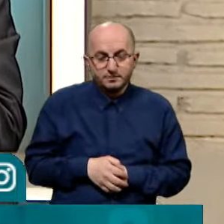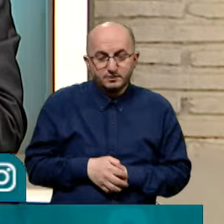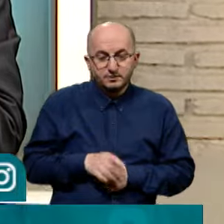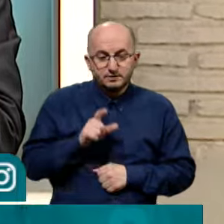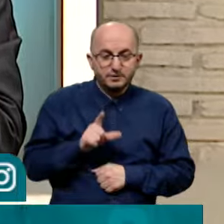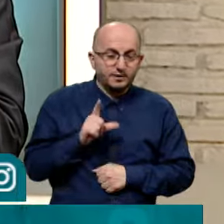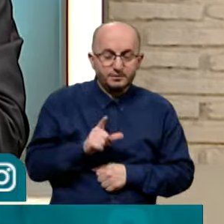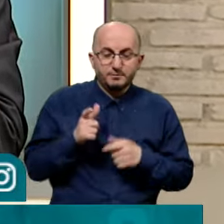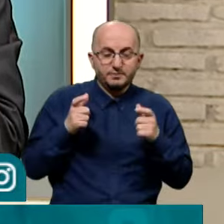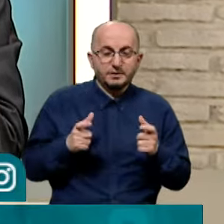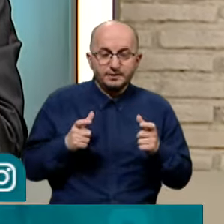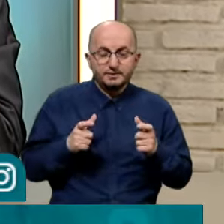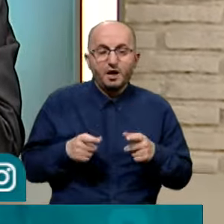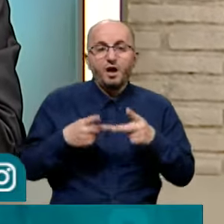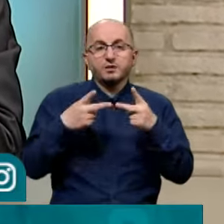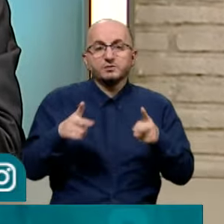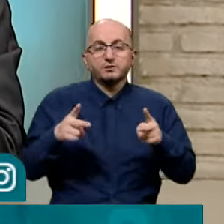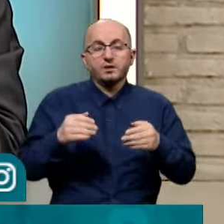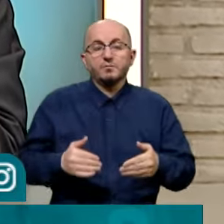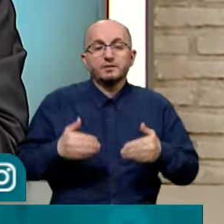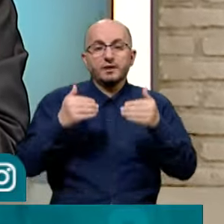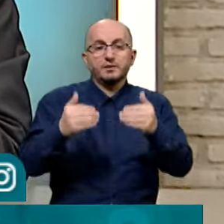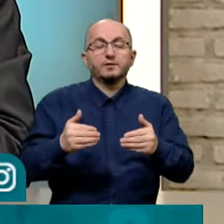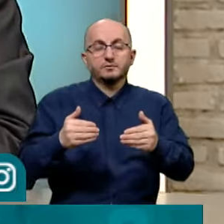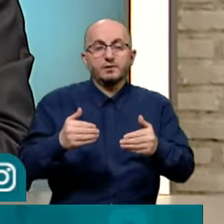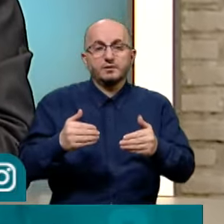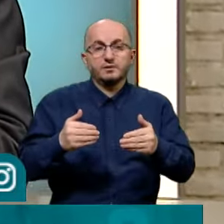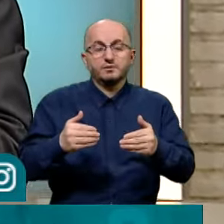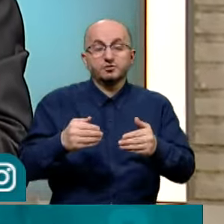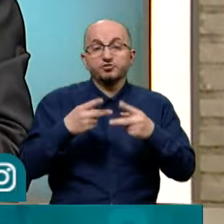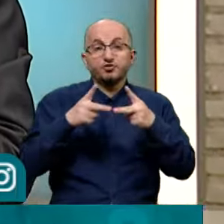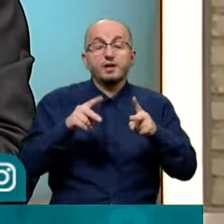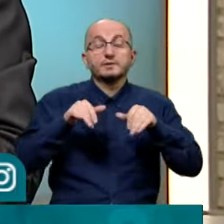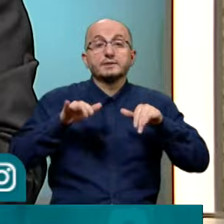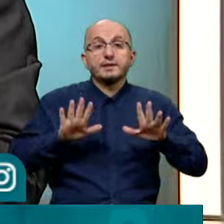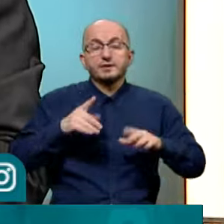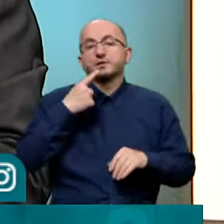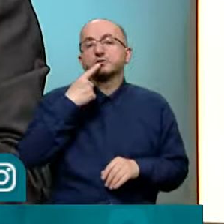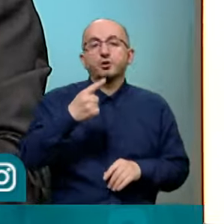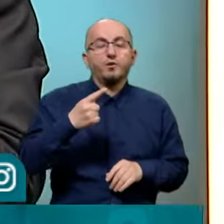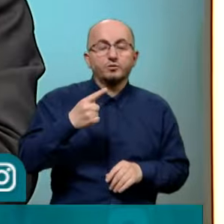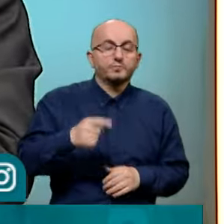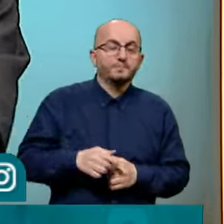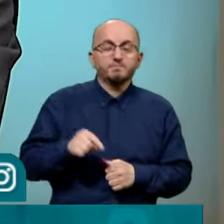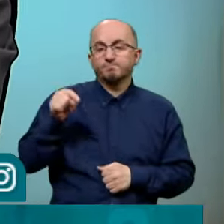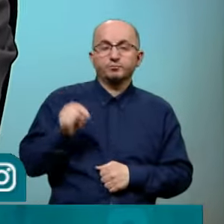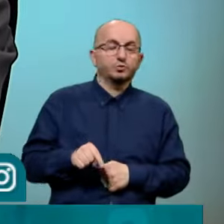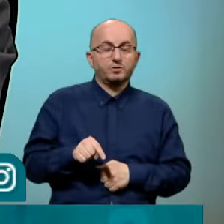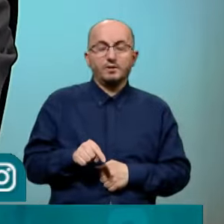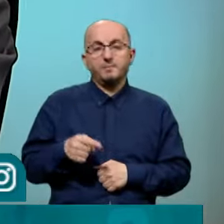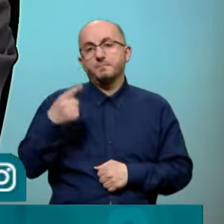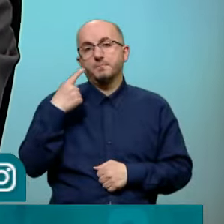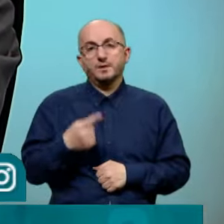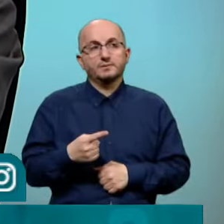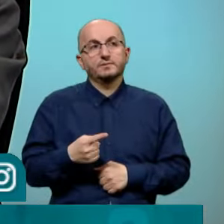açıklamak gereken bir yerde açıklamayı tehir etmek, ötelemek caiz değildir diyor. Evet, burada bakın yani